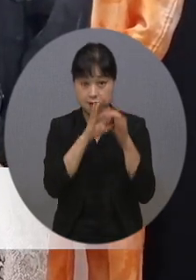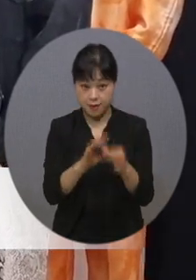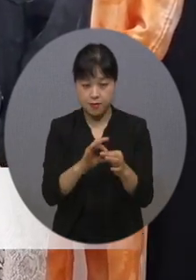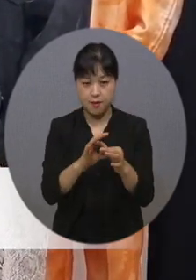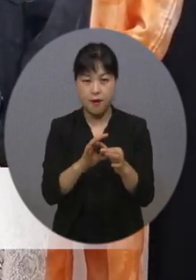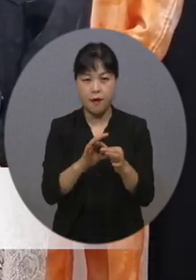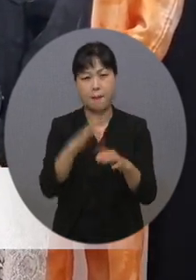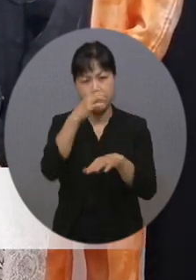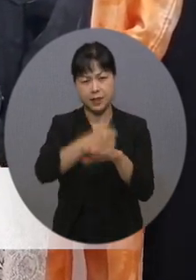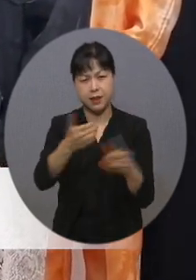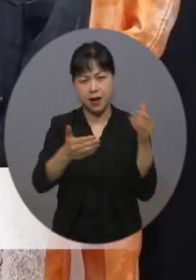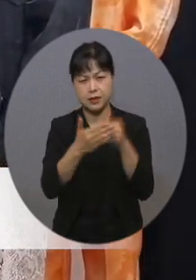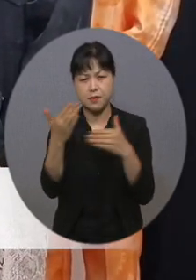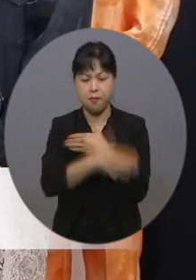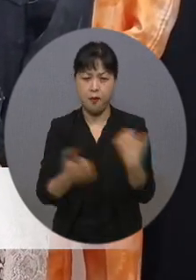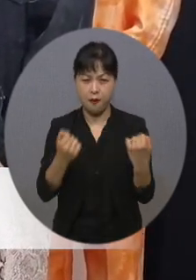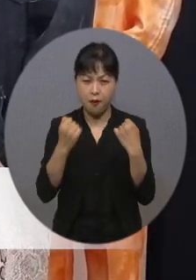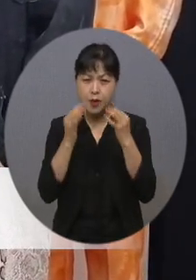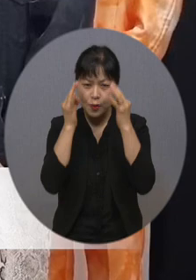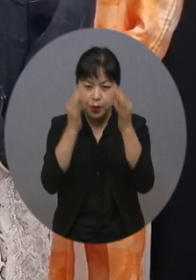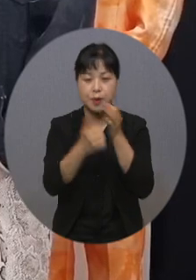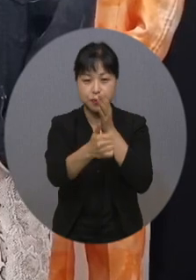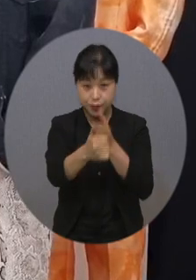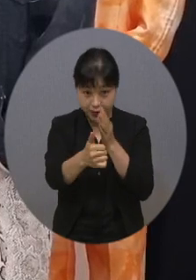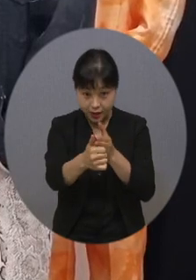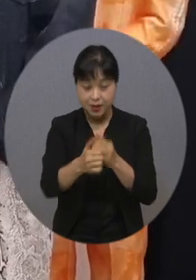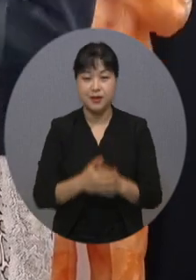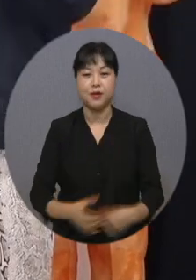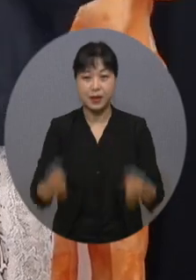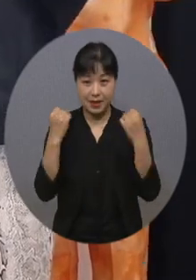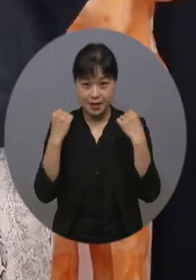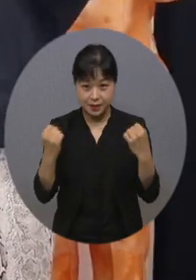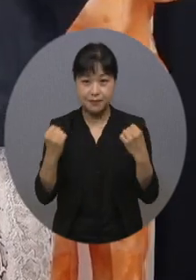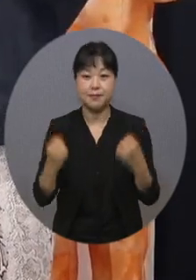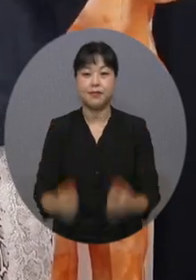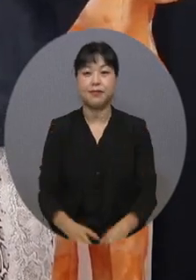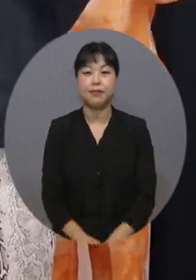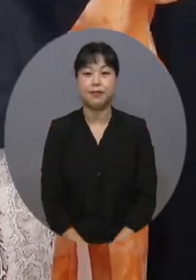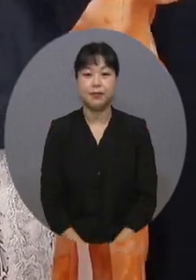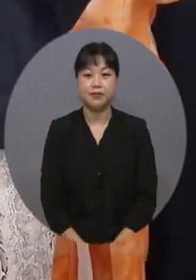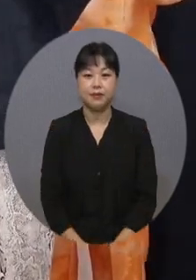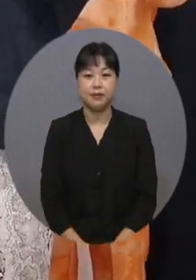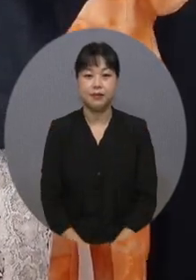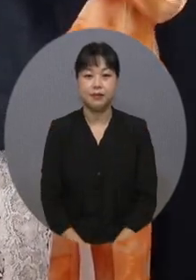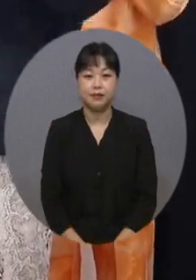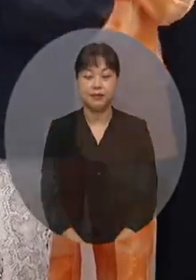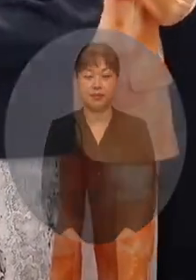건강히 최선 다해주시길 바라겠습니다. 그러면 화이팅! 화이팅!